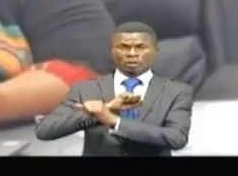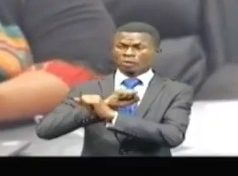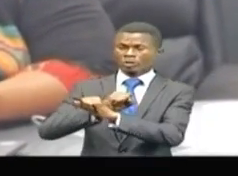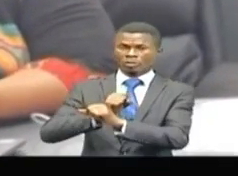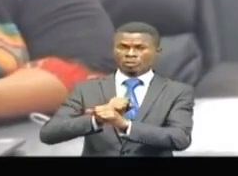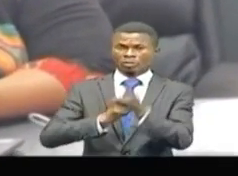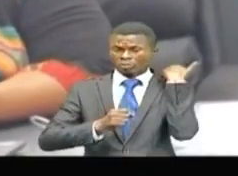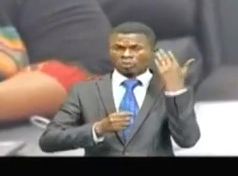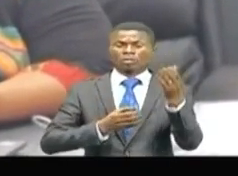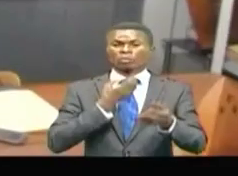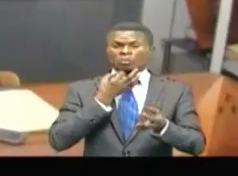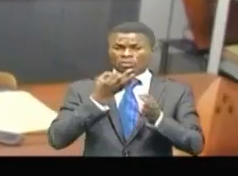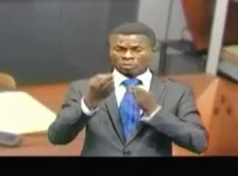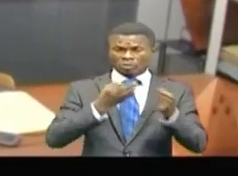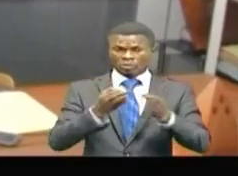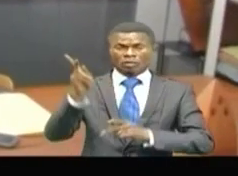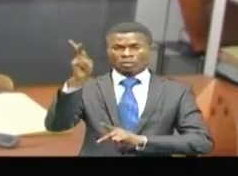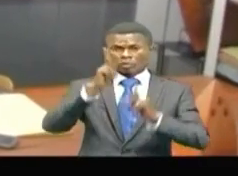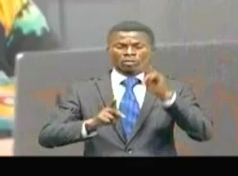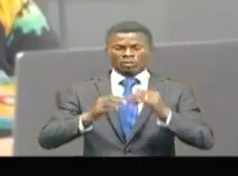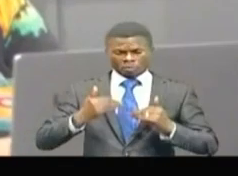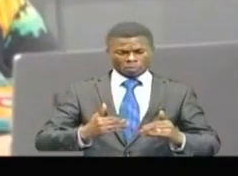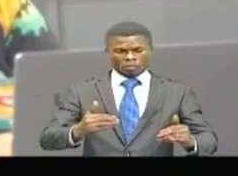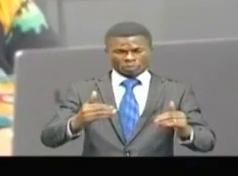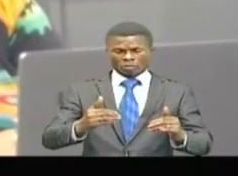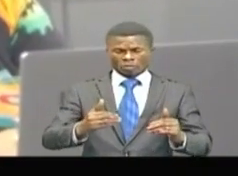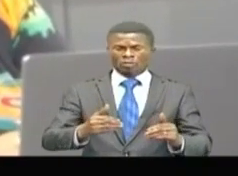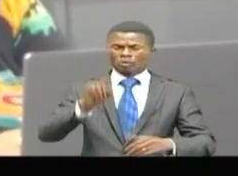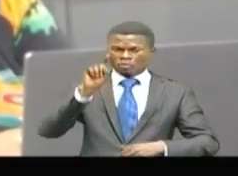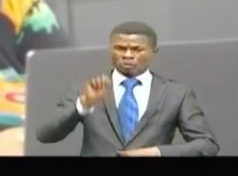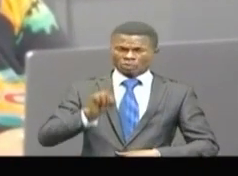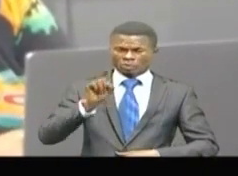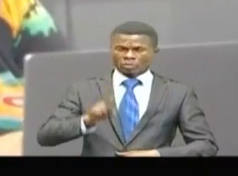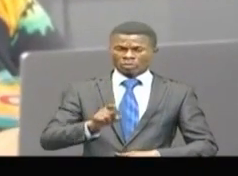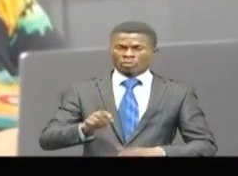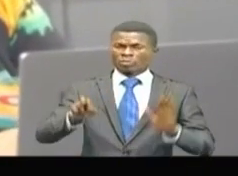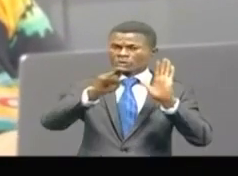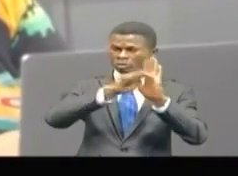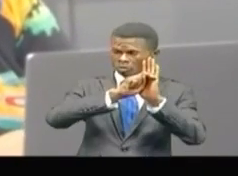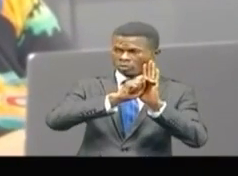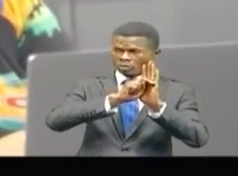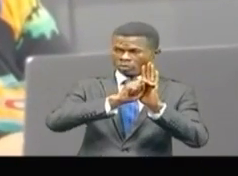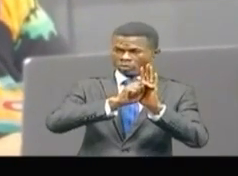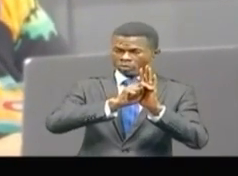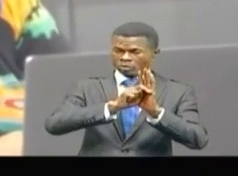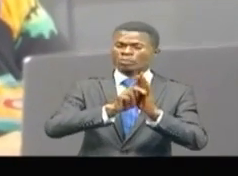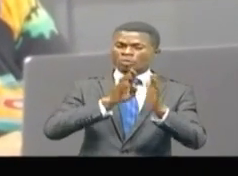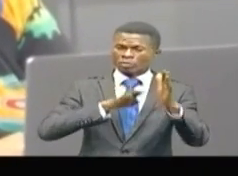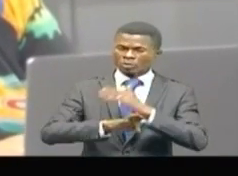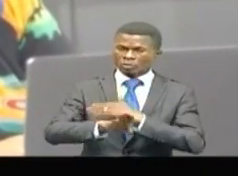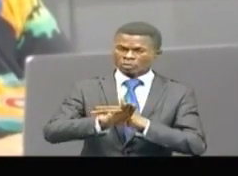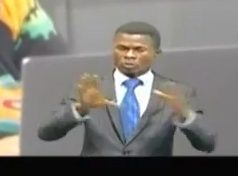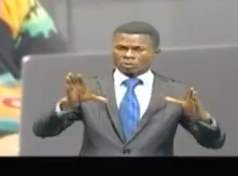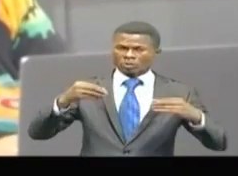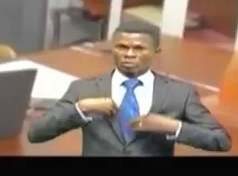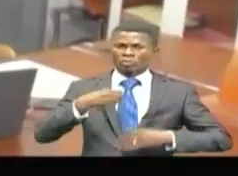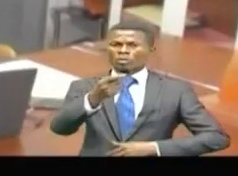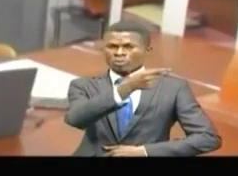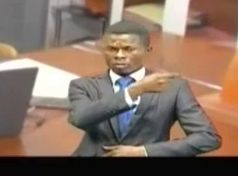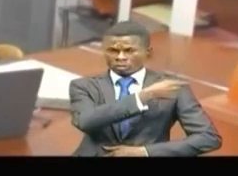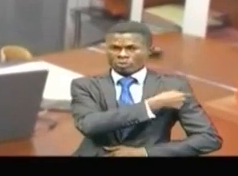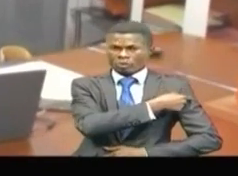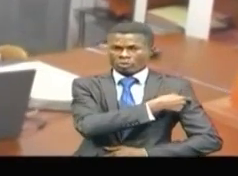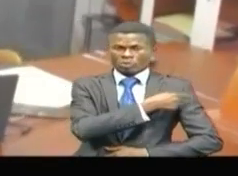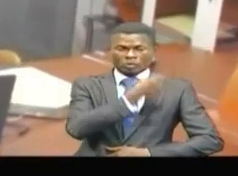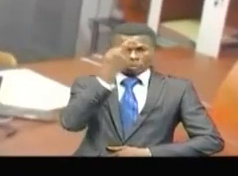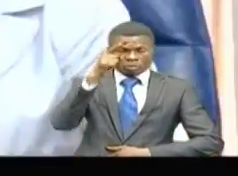a préconisé que la population continue scrupuleusement les gestes barrières et à accéder à la vaccination pour